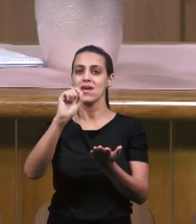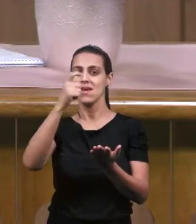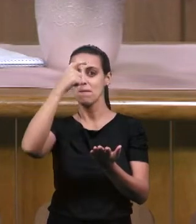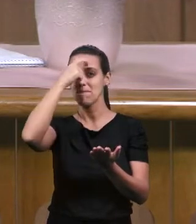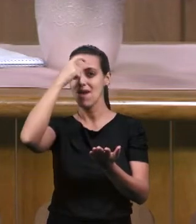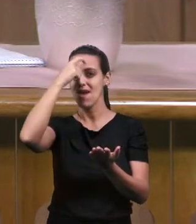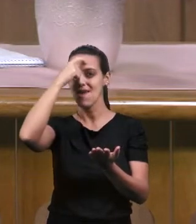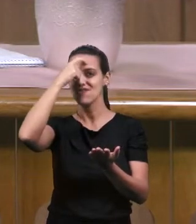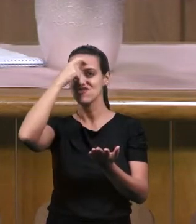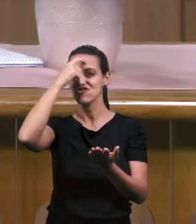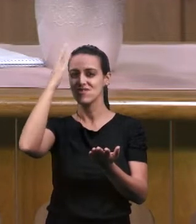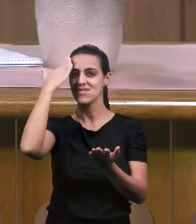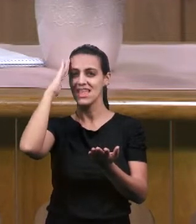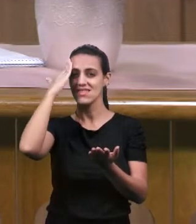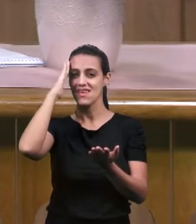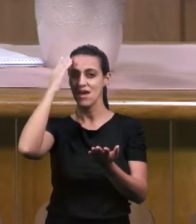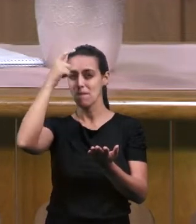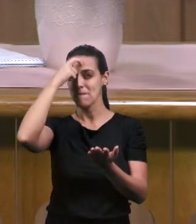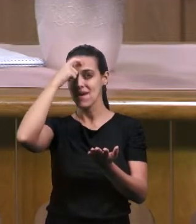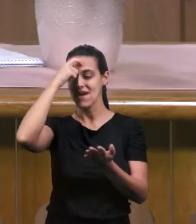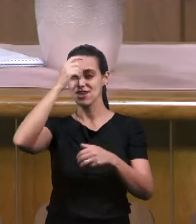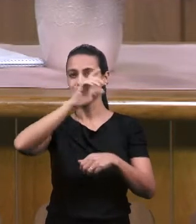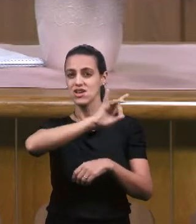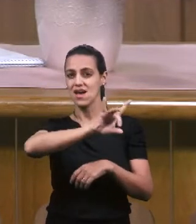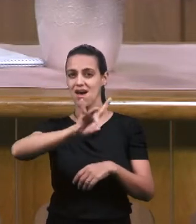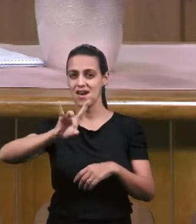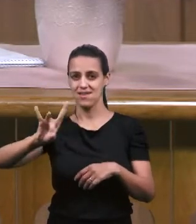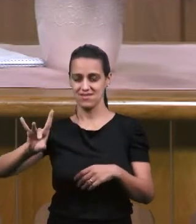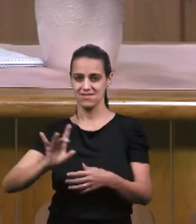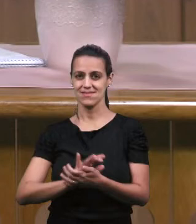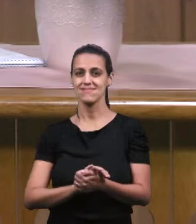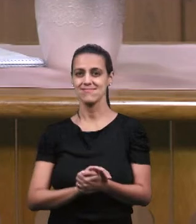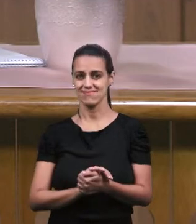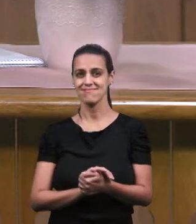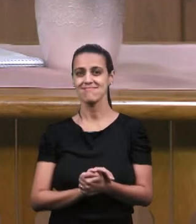Et la troisième chose, c'était la Bible interprétée